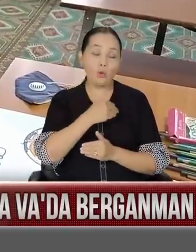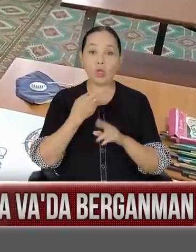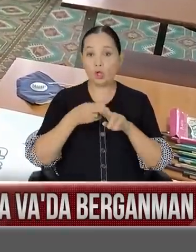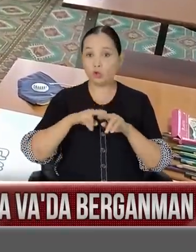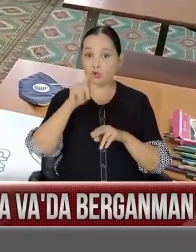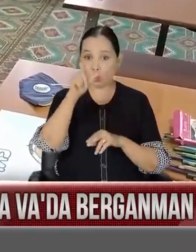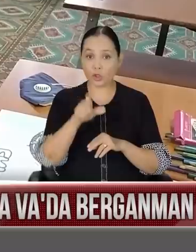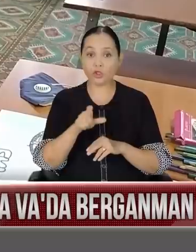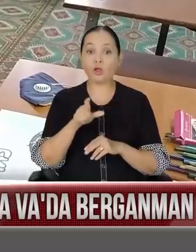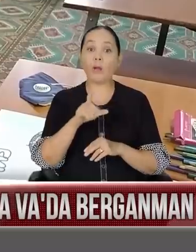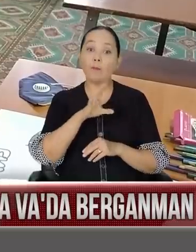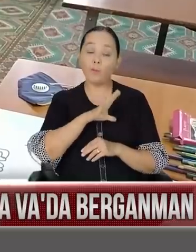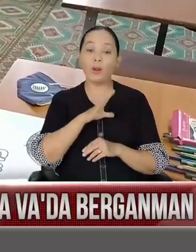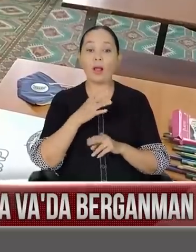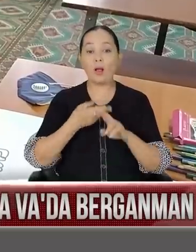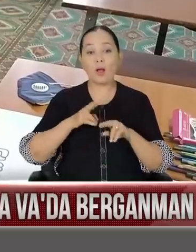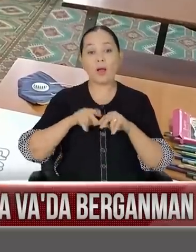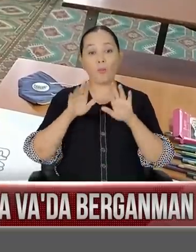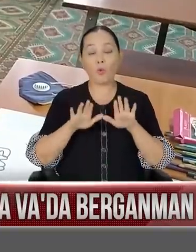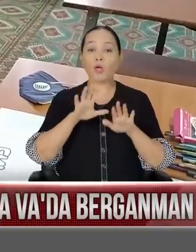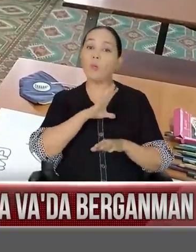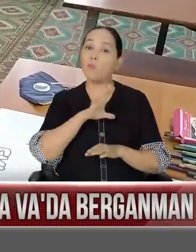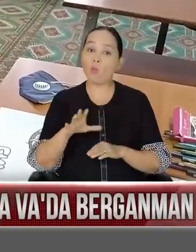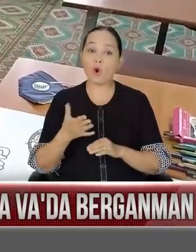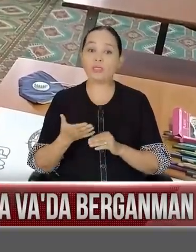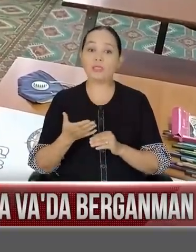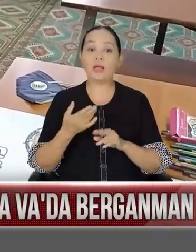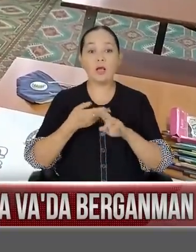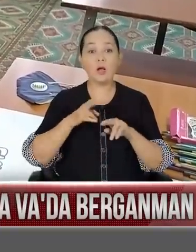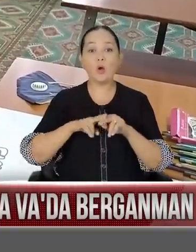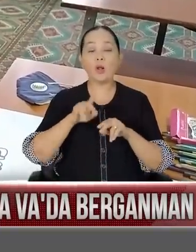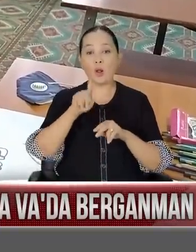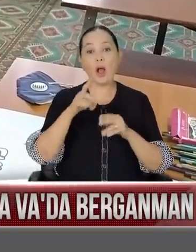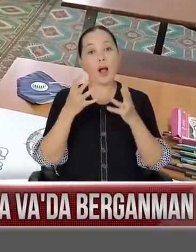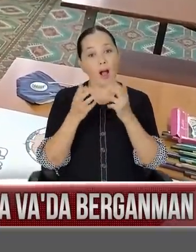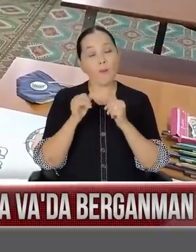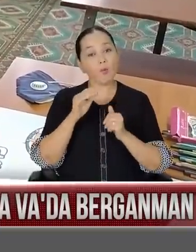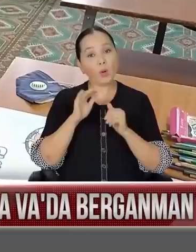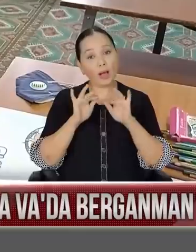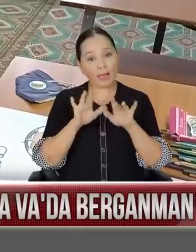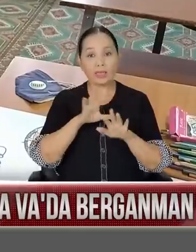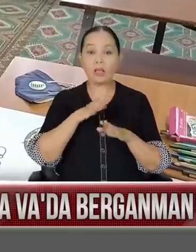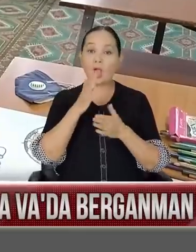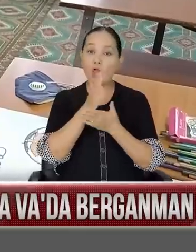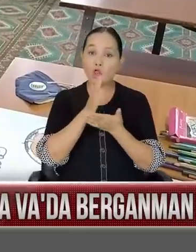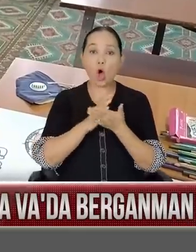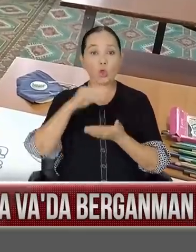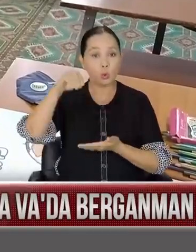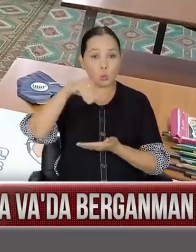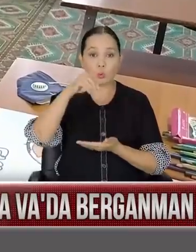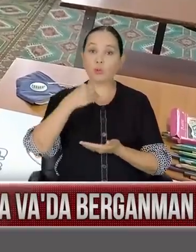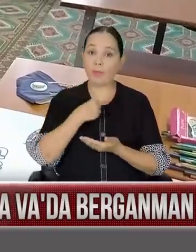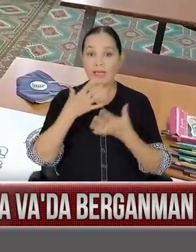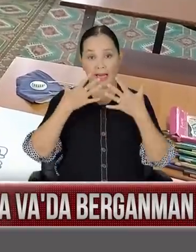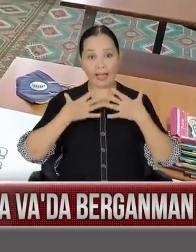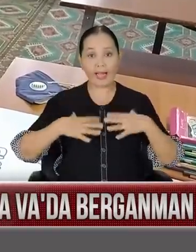kishi bo'lmaganlarida edi, men bu yerda bo'lmasdim. O'sha kishi meni qabul qildilar, menga non tuz berdilar, kiyim